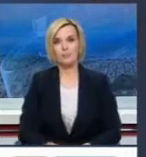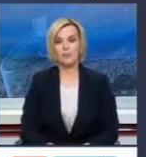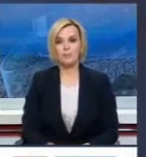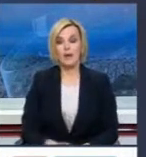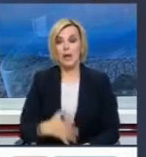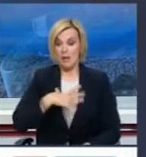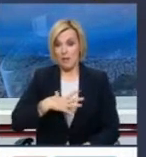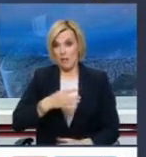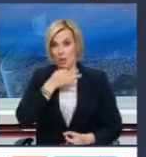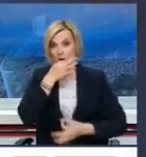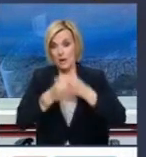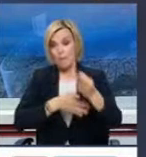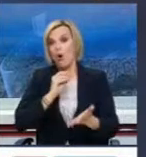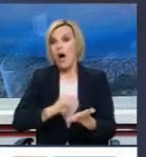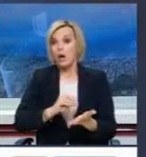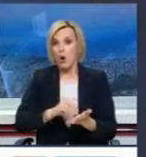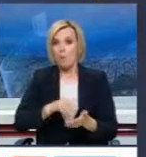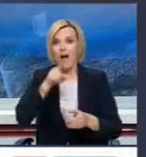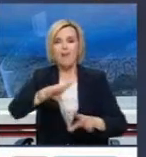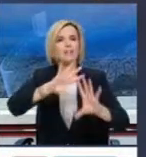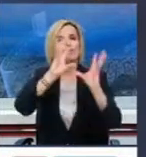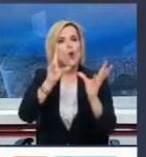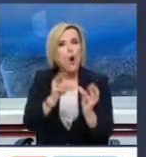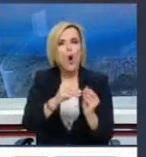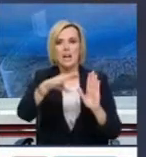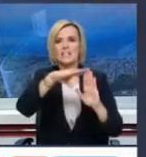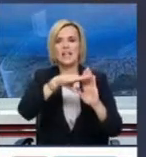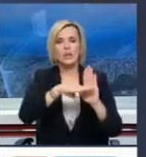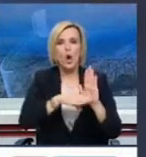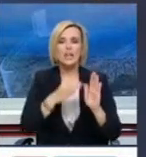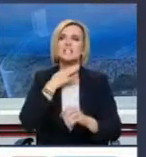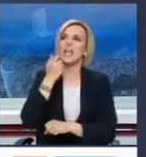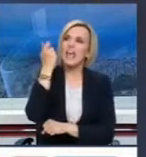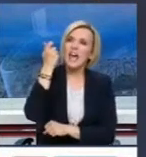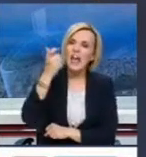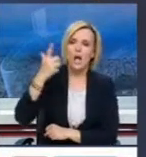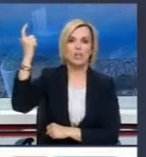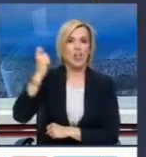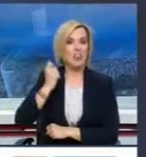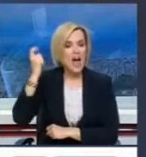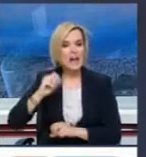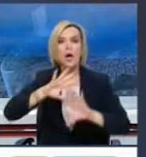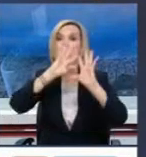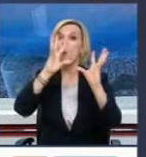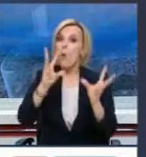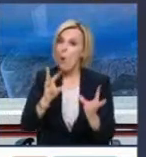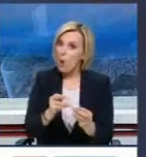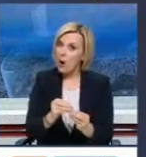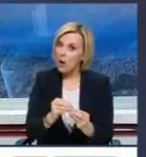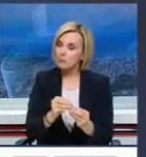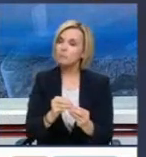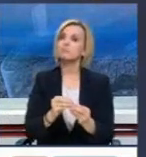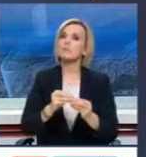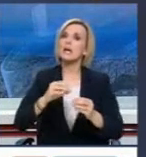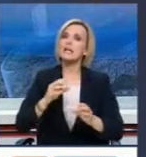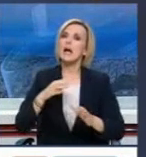εδώ ότι όλες αυτές οι κατηγορίες με την αναστολή των χρεών, όπως ελέγχθηκε πριν από τον κύριο Σταϊκούρα, μπορούν να